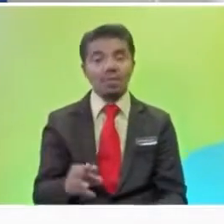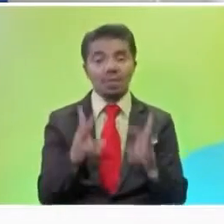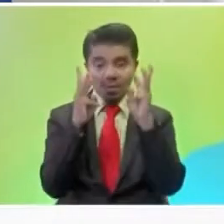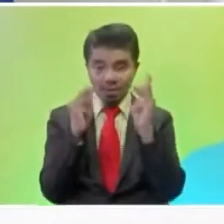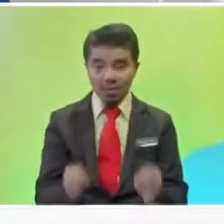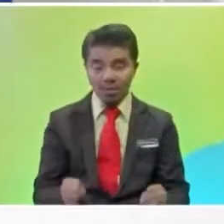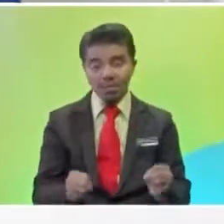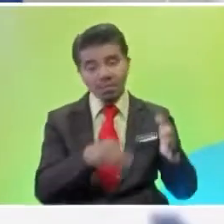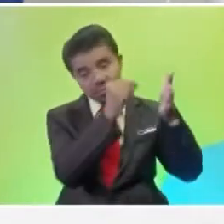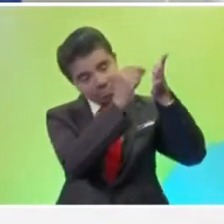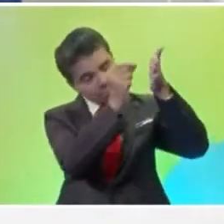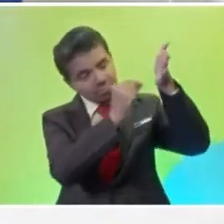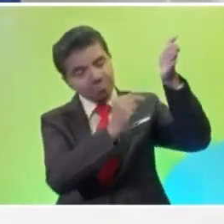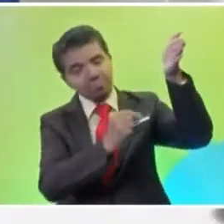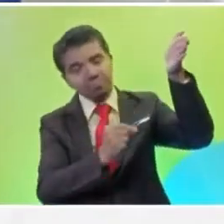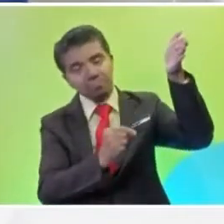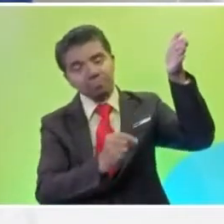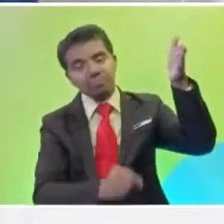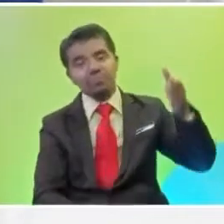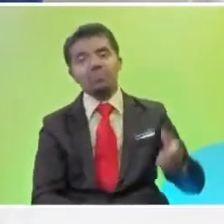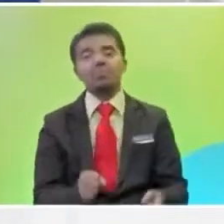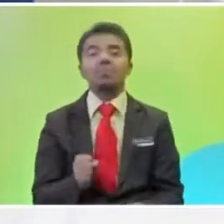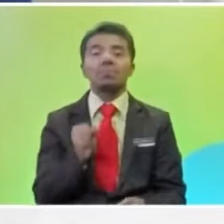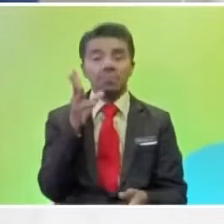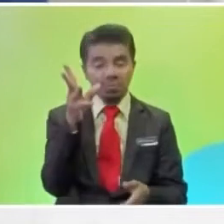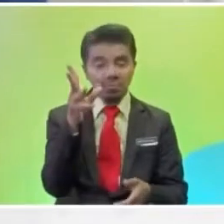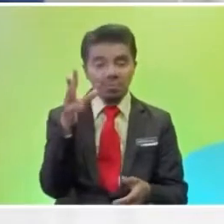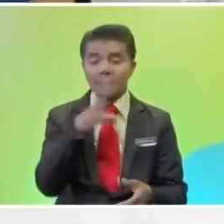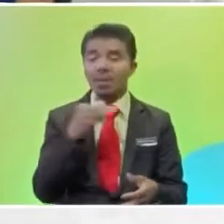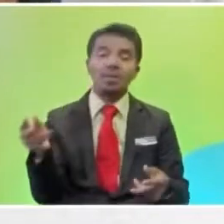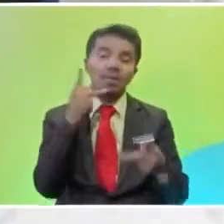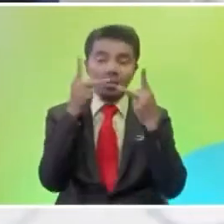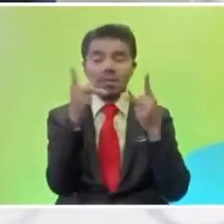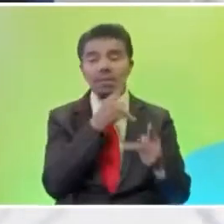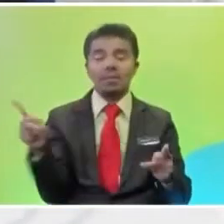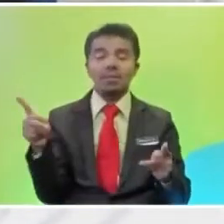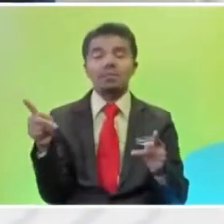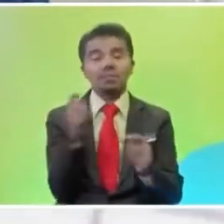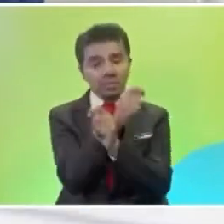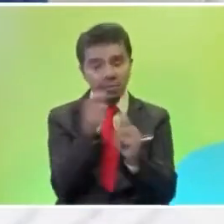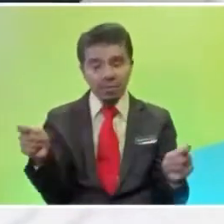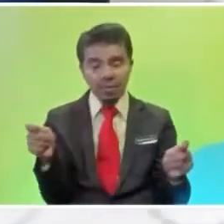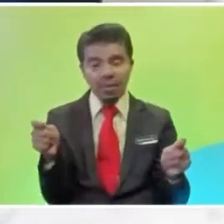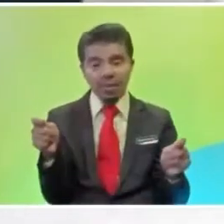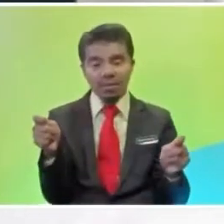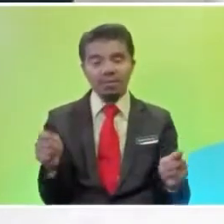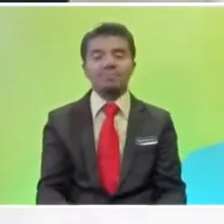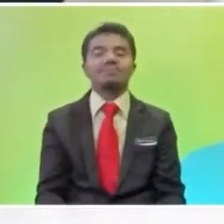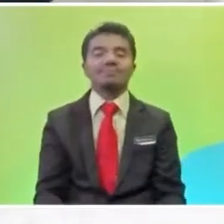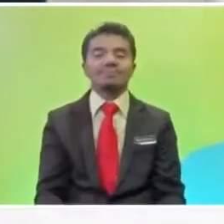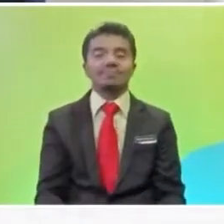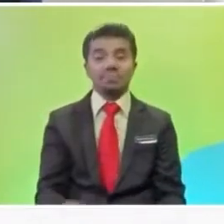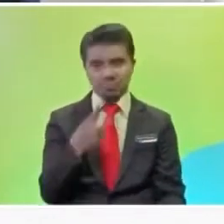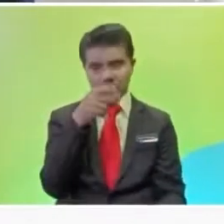Oke apabila dia menerangkan tentang berkata tidak kepada dada tersebut tengok tangan deh oke bila berkata tidak